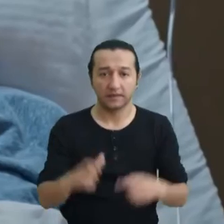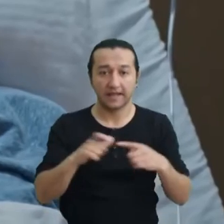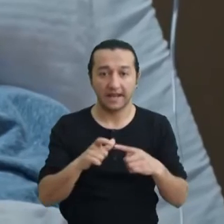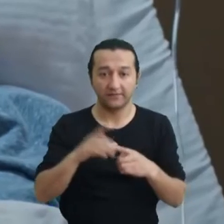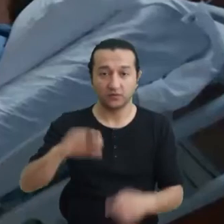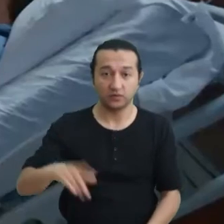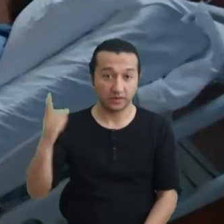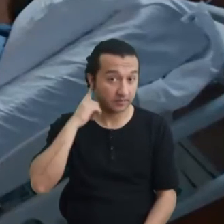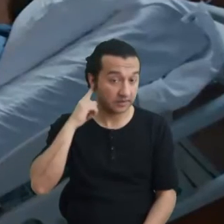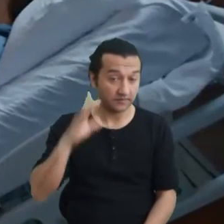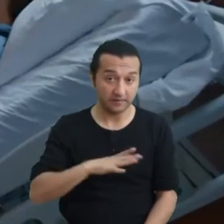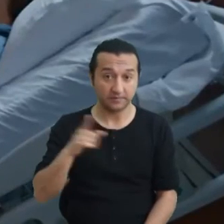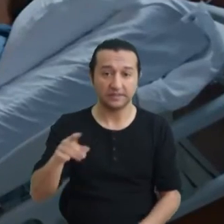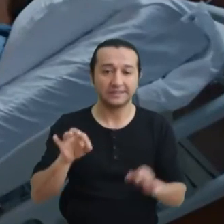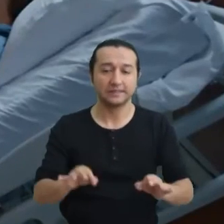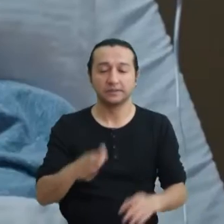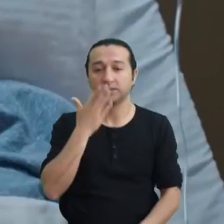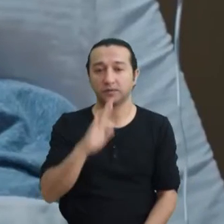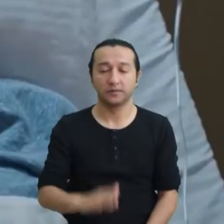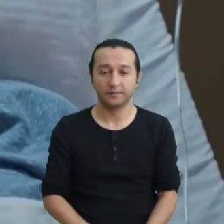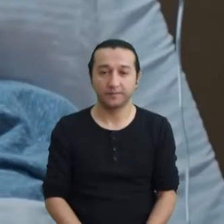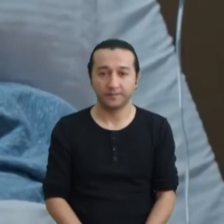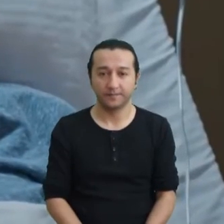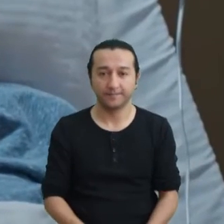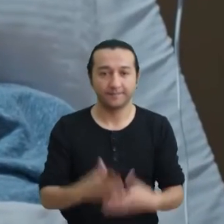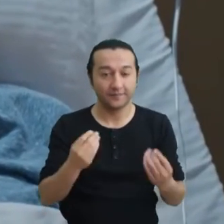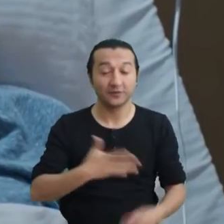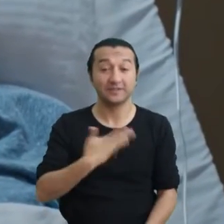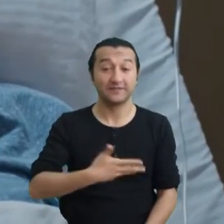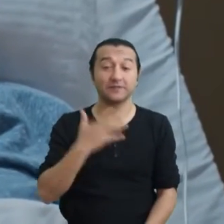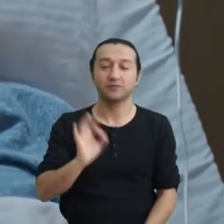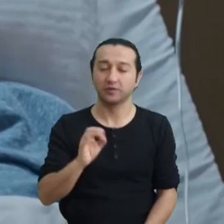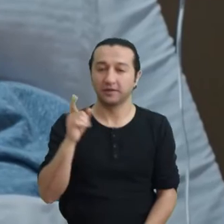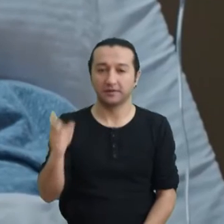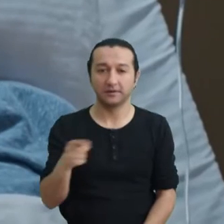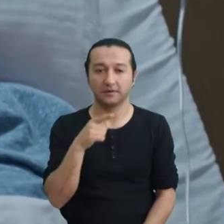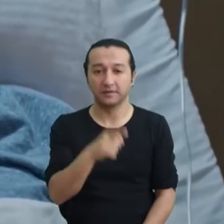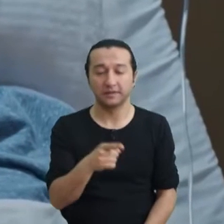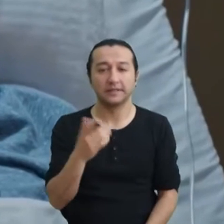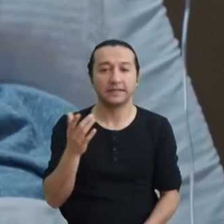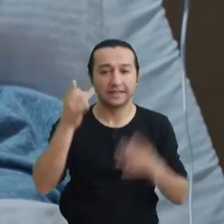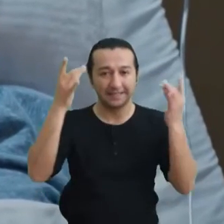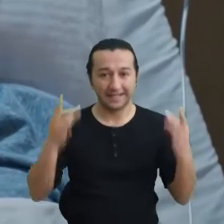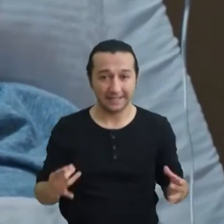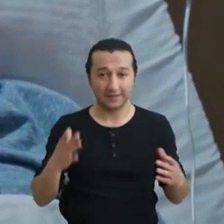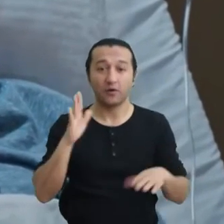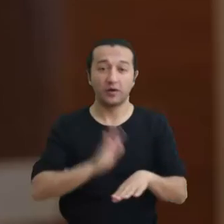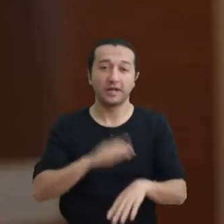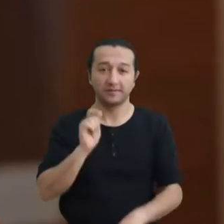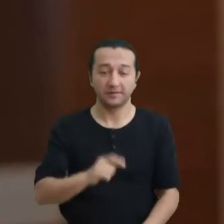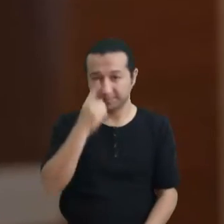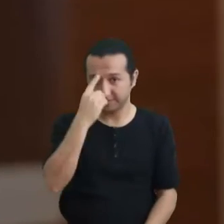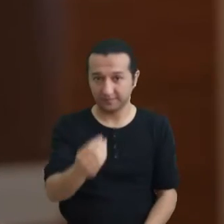Elif'in haberi var mı? Henüz yok. Ne kadar sevinecek kim bilir. O da gelinlik giyecekmiş, haberin